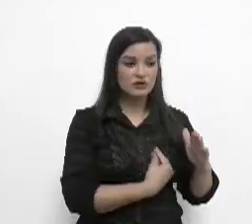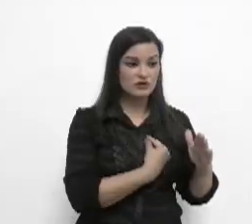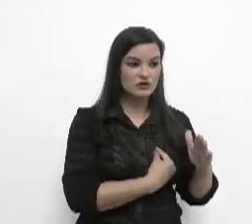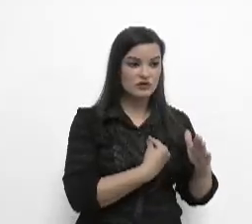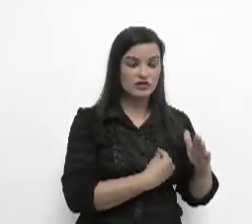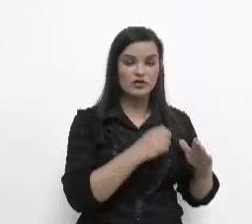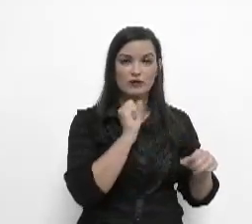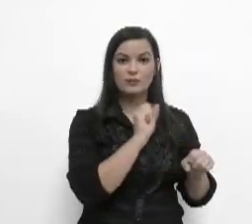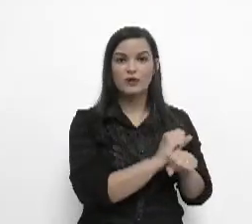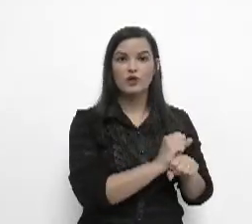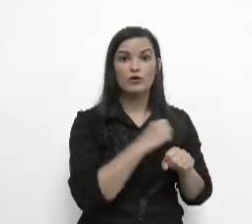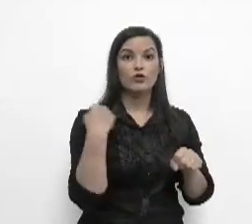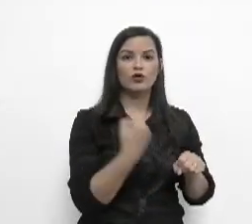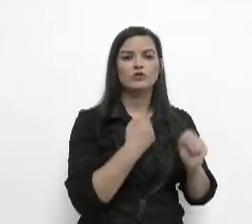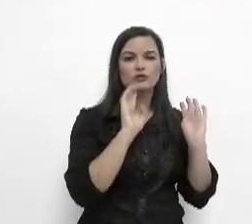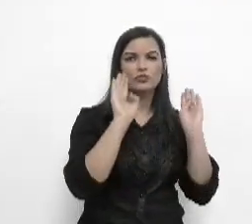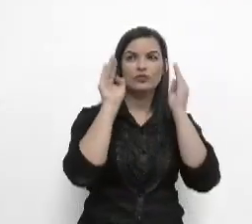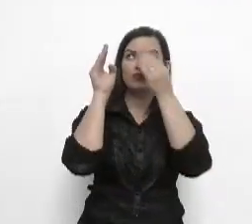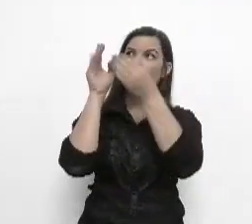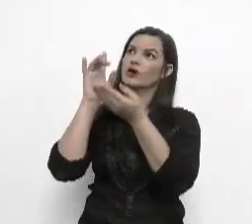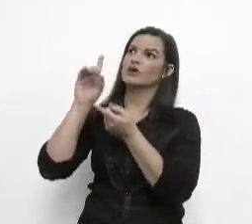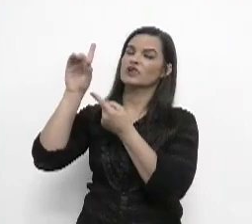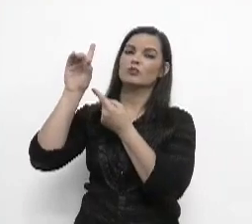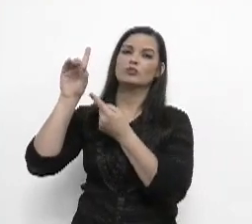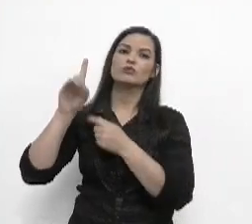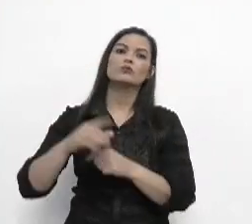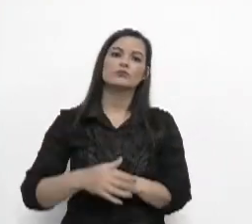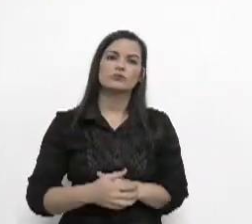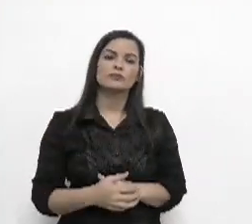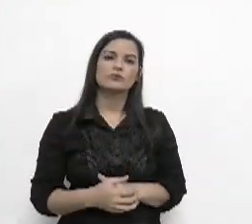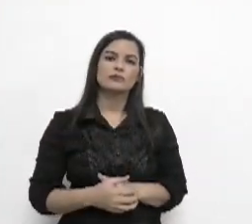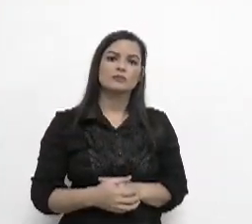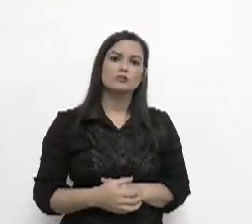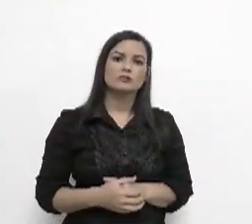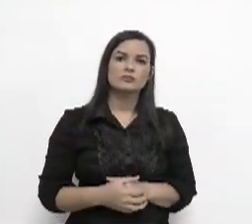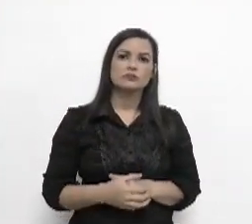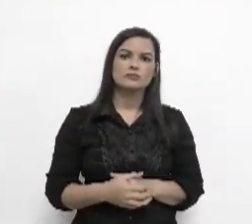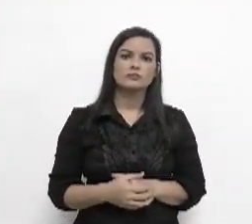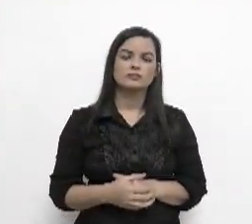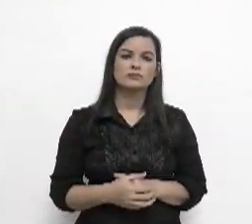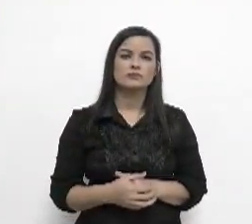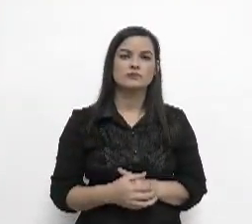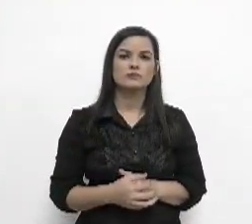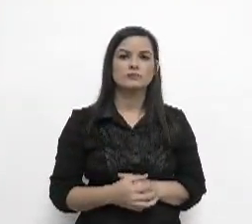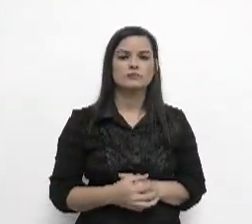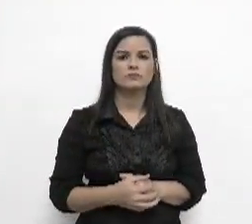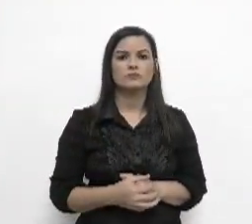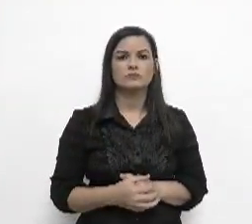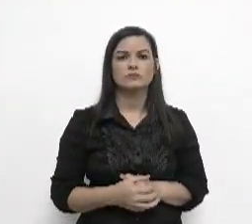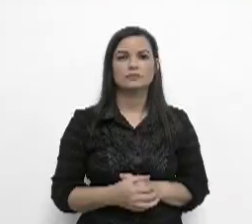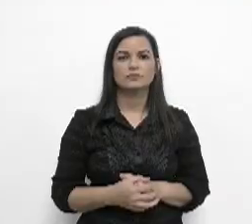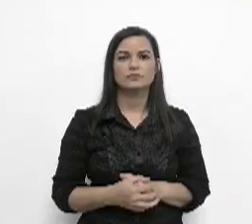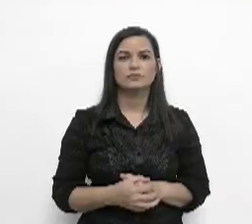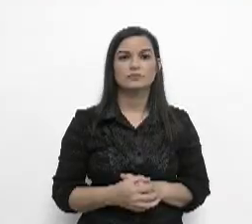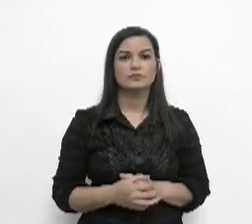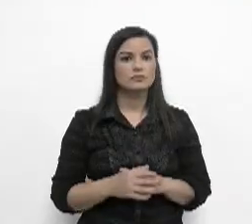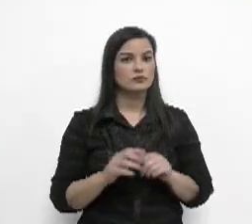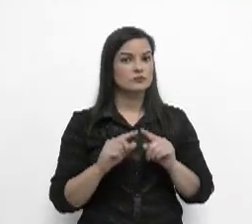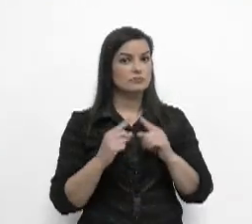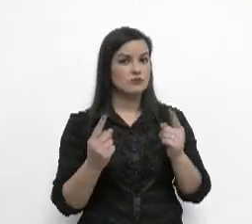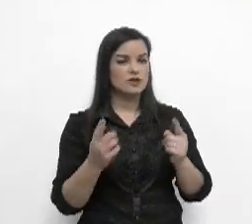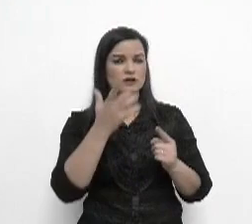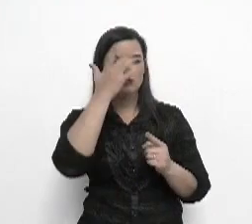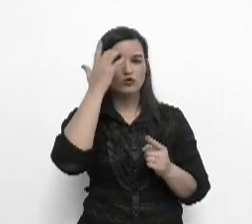Deus. 그러나 지혜 있는 자는 그런 상황이 우리에게 닥쳐지기 전에 우리가 하나님께 집중하려 스스로 훈련을 합니다. Mas o sábio,